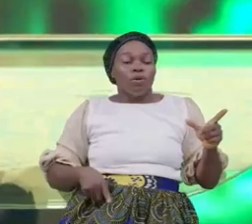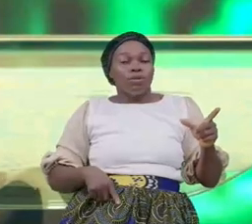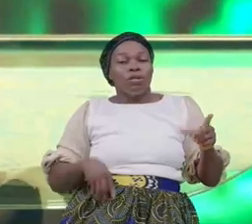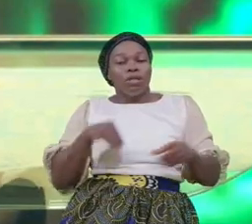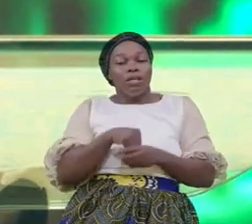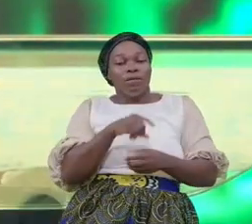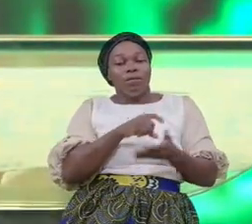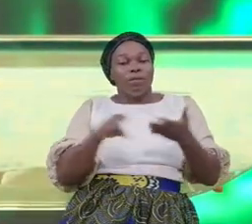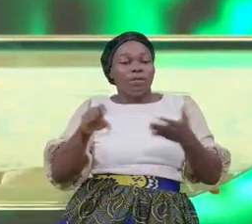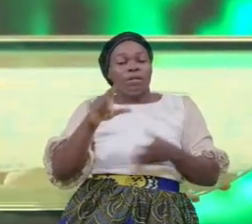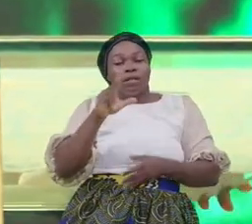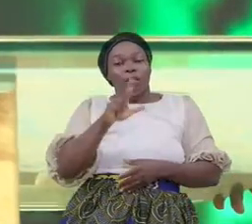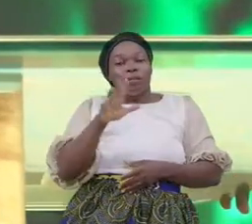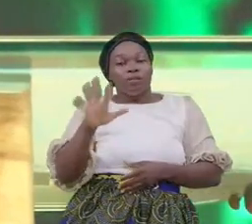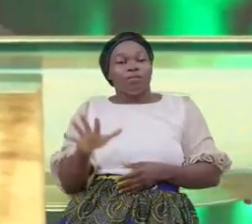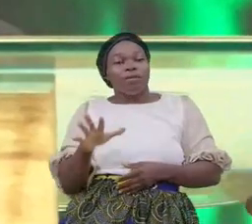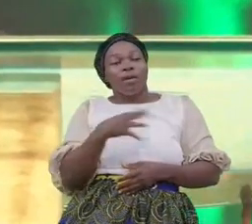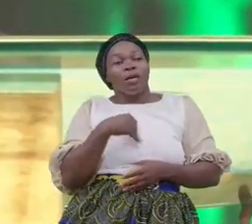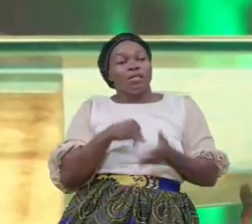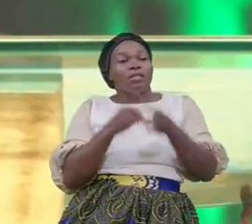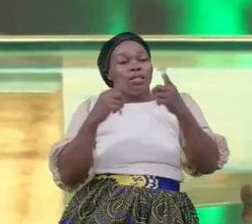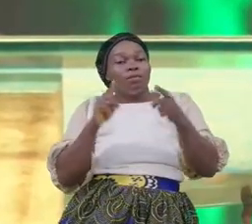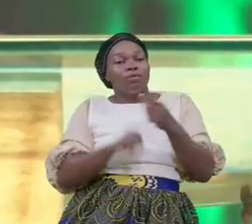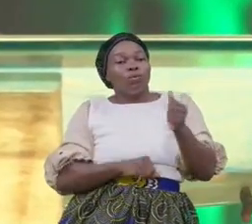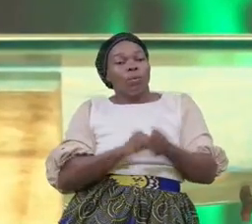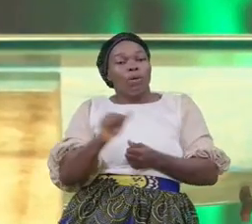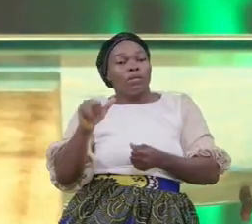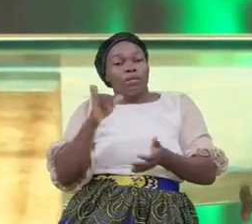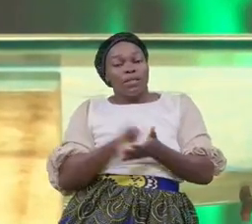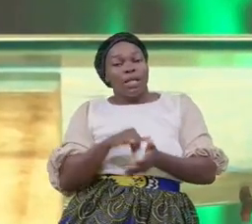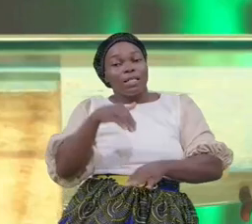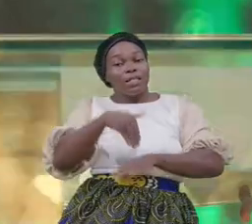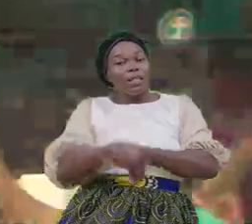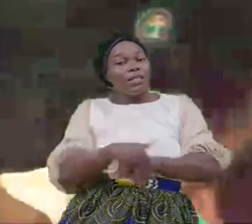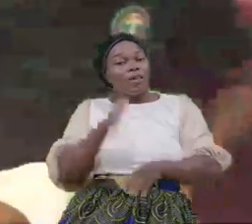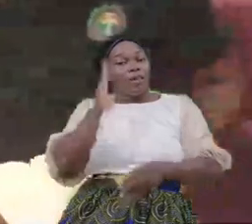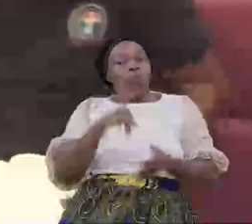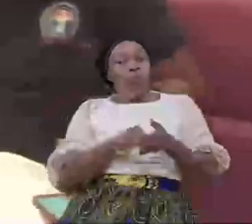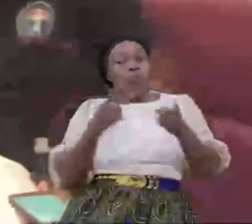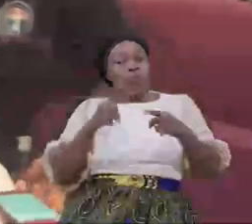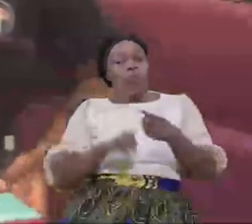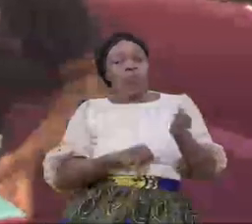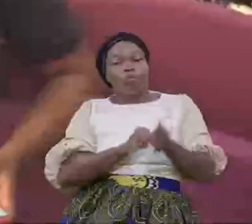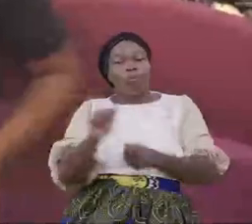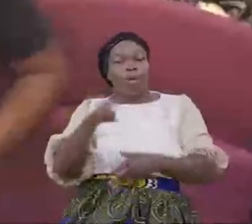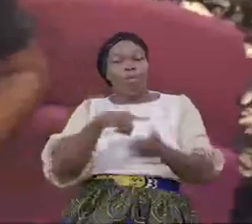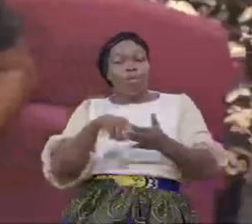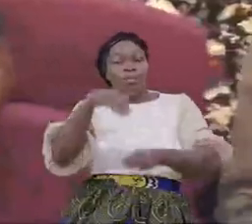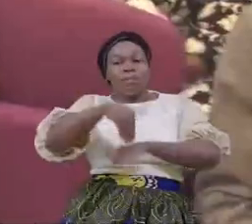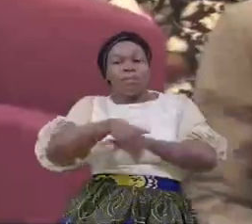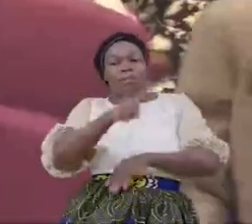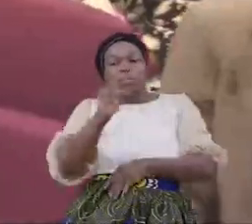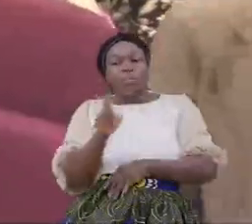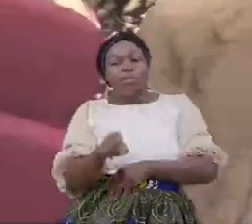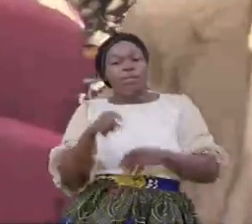soir. Et 35 dit, cette nuit-là, et que cela va s'accomplir ce soir dans votre vie, et que